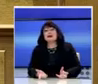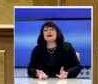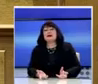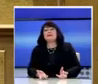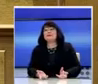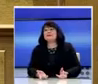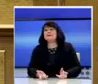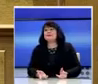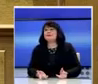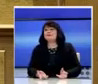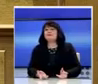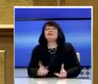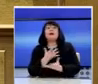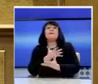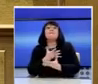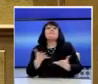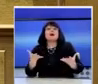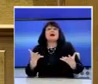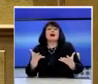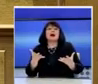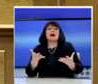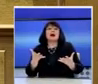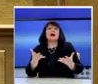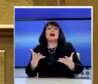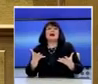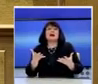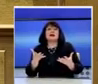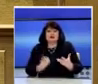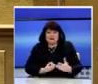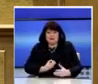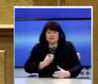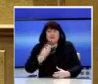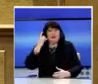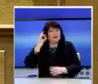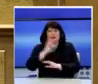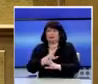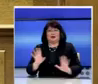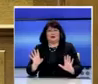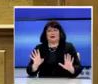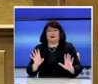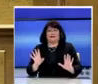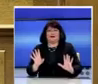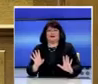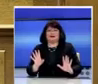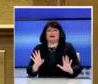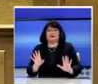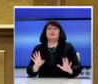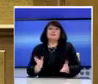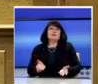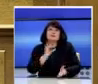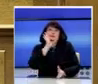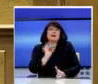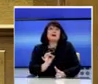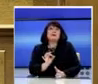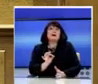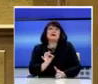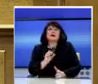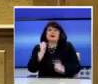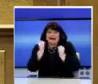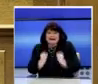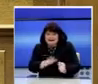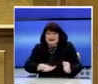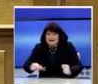τεράστια, κατά την άποψή μου, έλλειψη συνέστησης. έλλειψη συνέστησης της